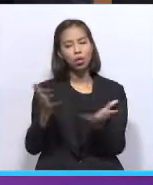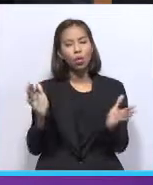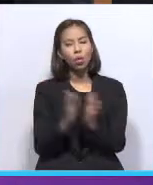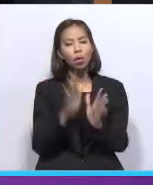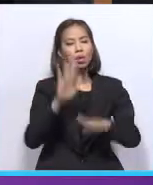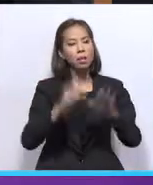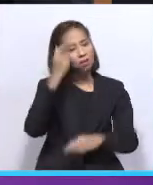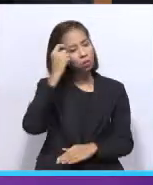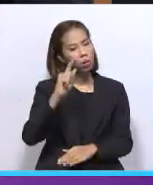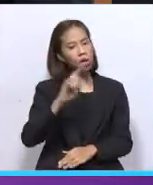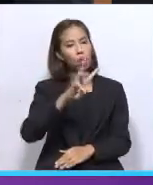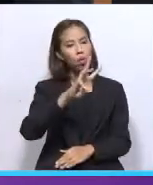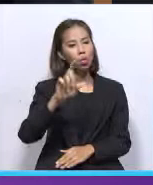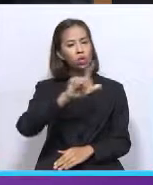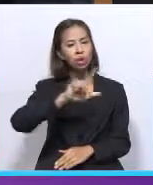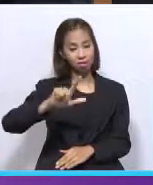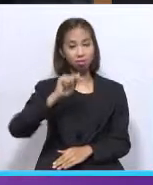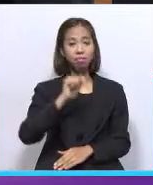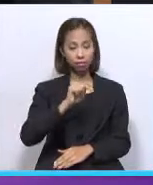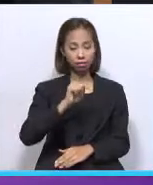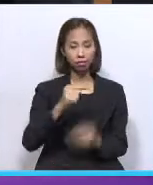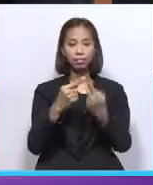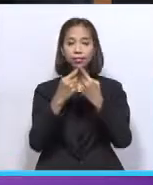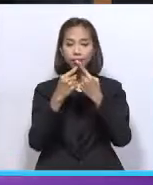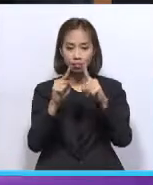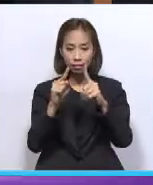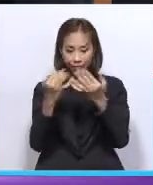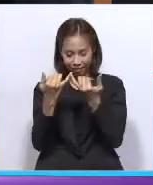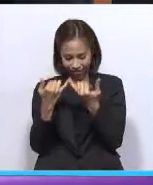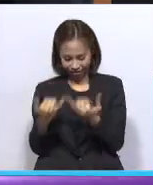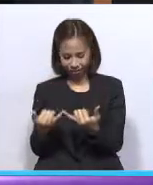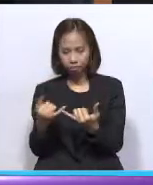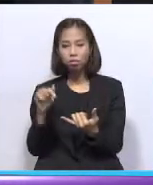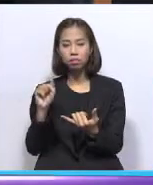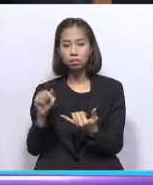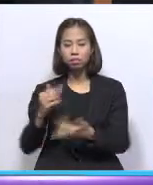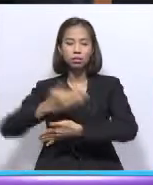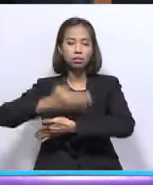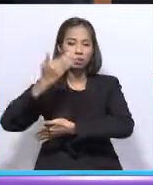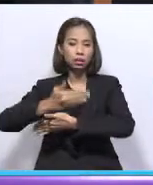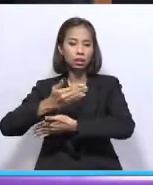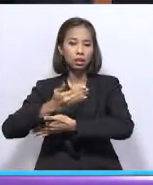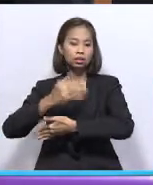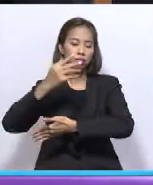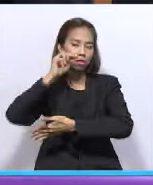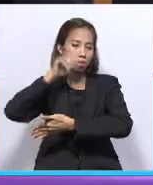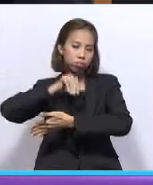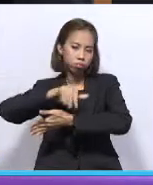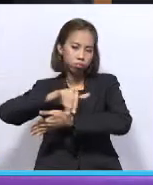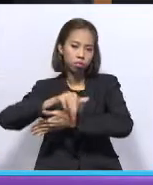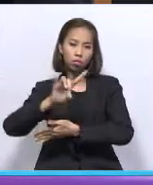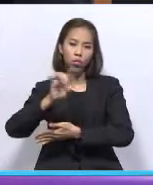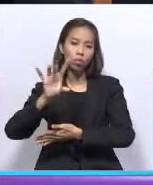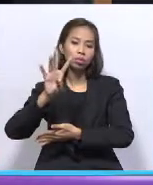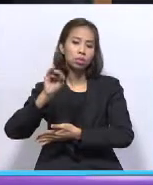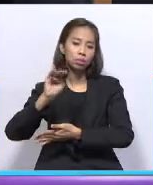ประมาณวันละ6ล้านเศษเท่านั้นเองแต่ในขณะทีเนี้ยเราระบายที่เขื่อนเจ้าพระยาเนี่ยอยู่ในเกณฑ์ประมาณ140ลูกบาศก์เมตรต่อ